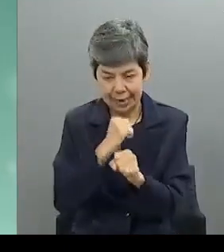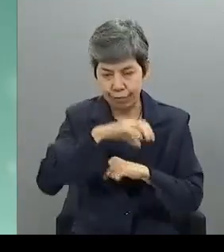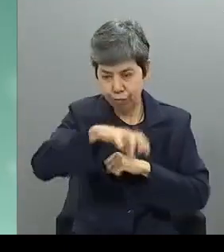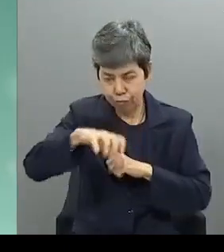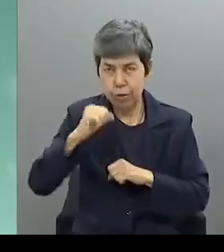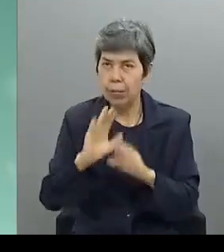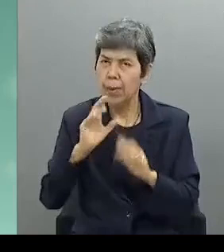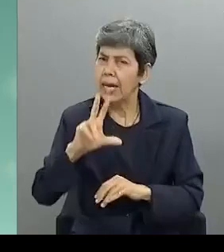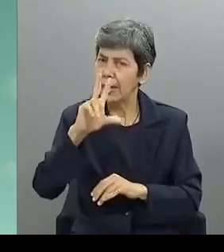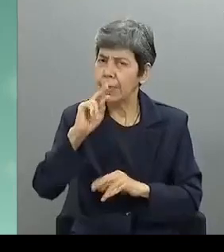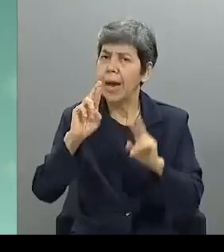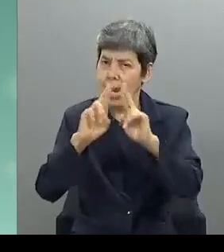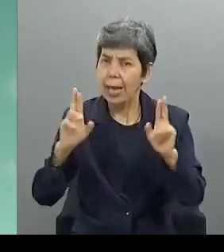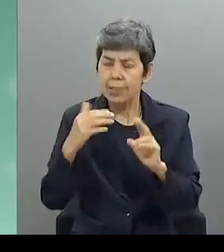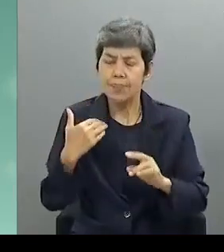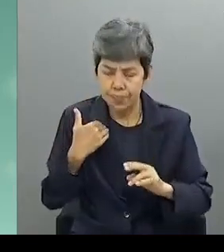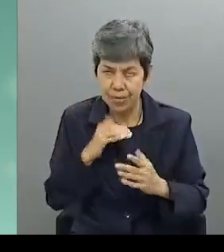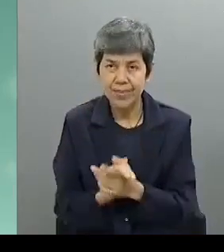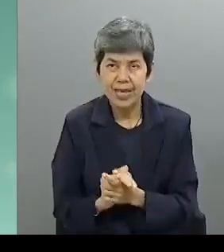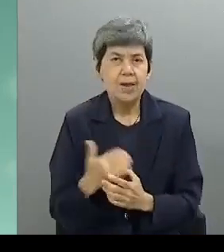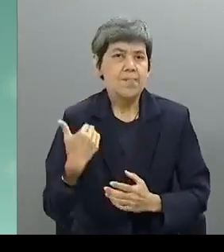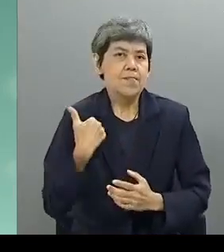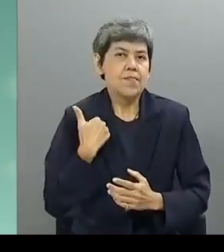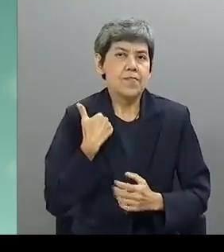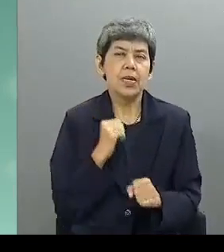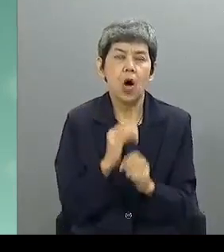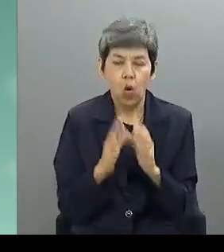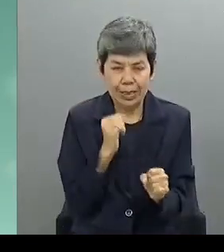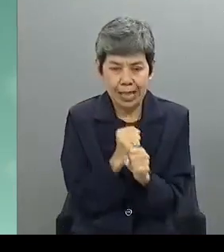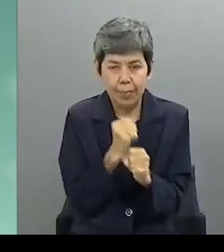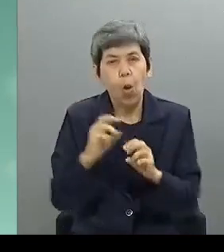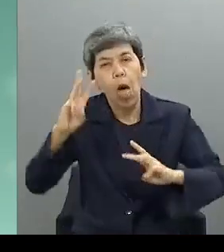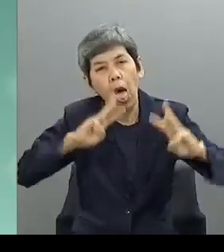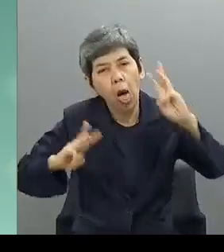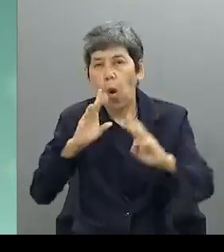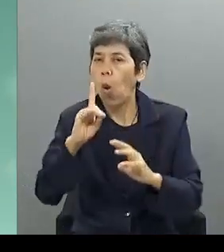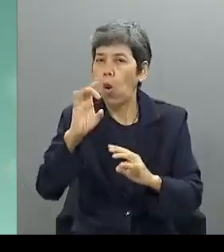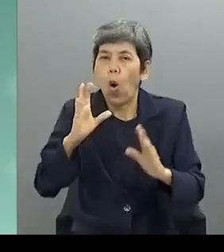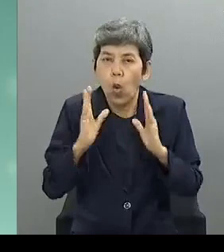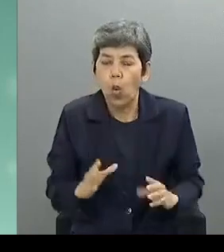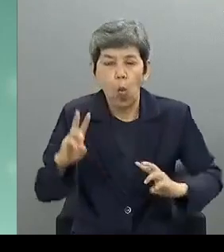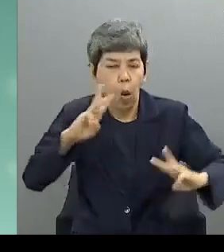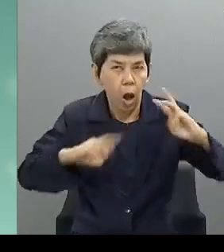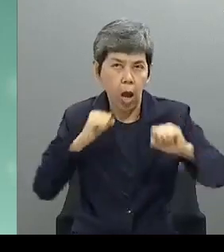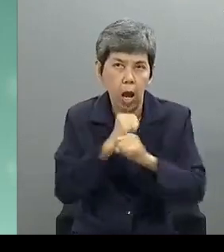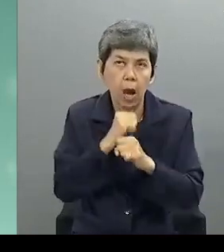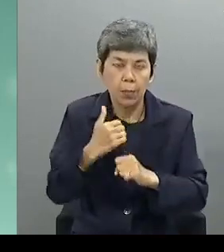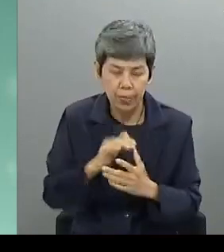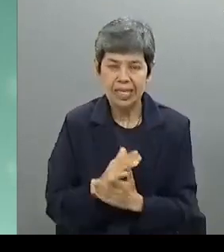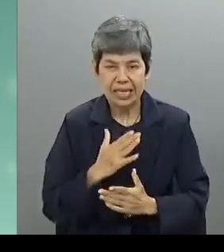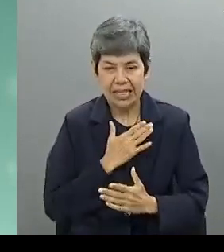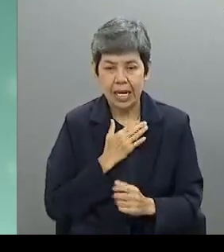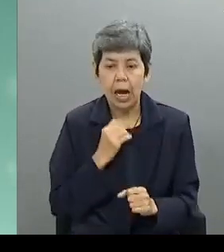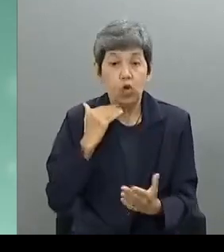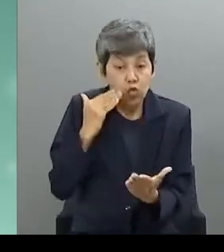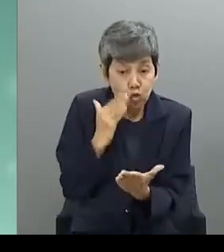30รายขณะนี้มีลูกจ้างที่ตกงานหลายร้อยคนหลายคนบอกว่าหลังเริ่มหยุดงานมาตั้ง